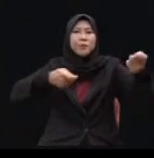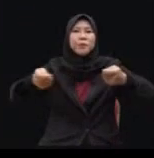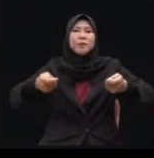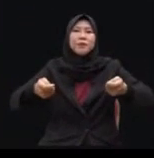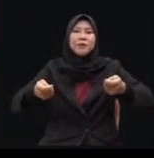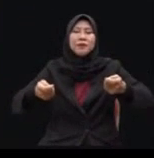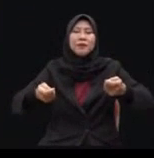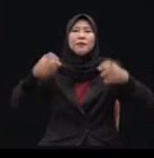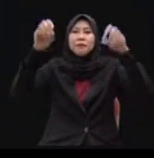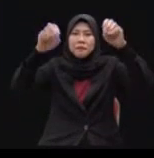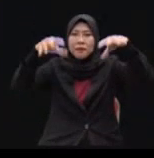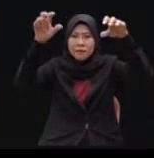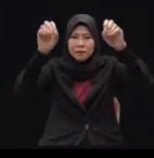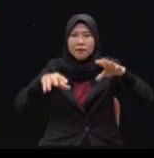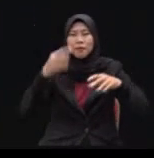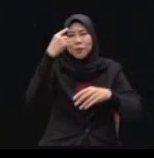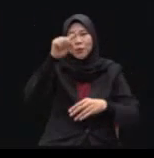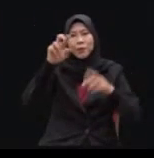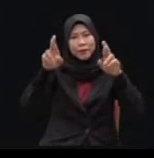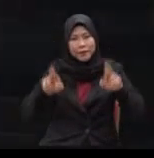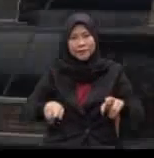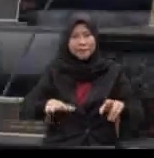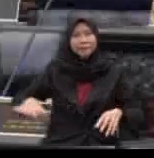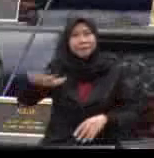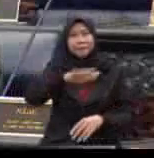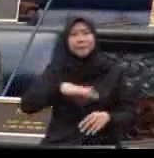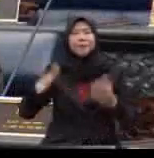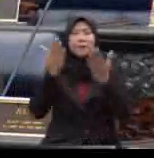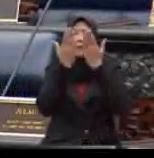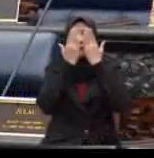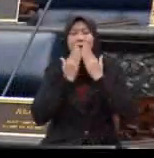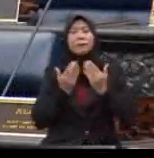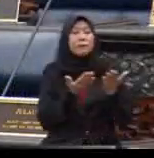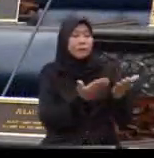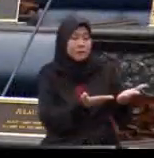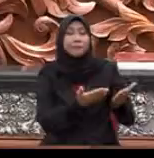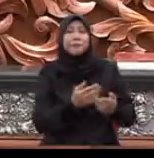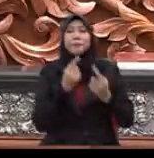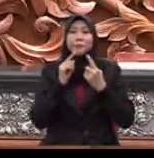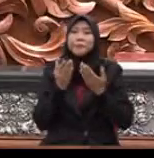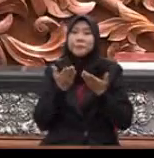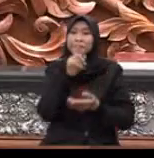keberkatan dan kesejahteraan untuk rakyat seluruhnya Amin silakan